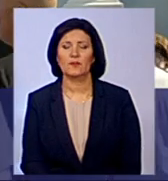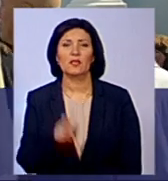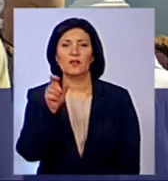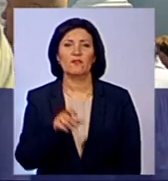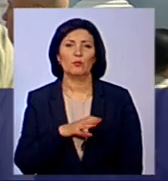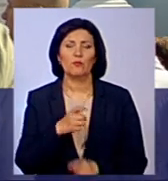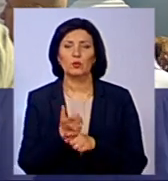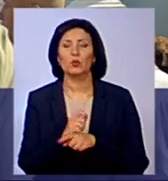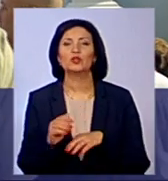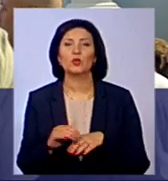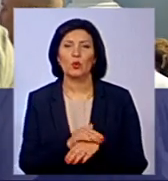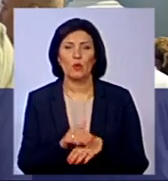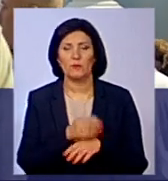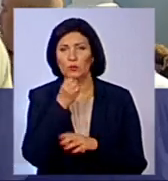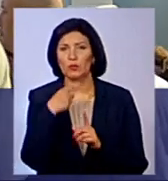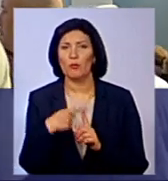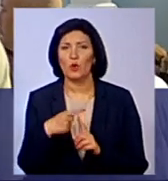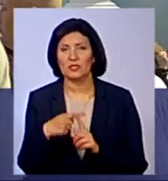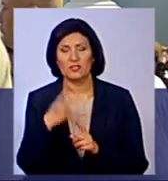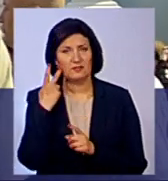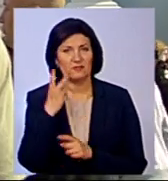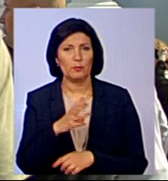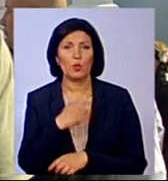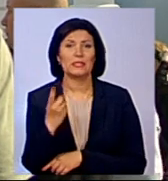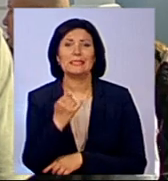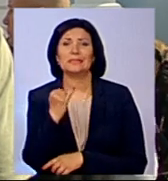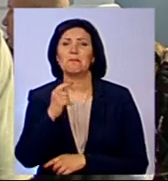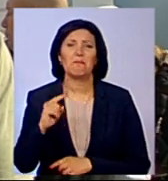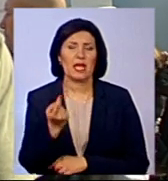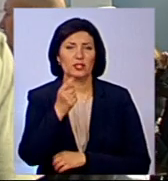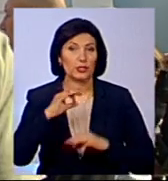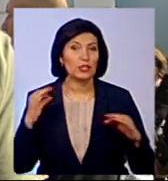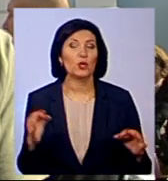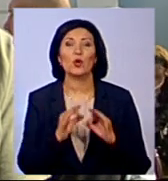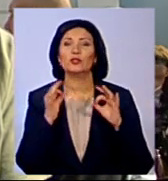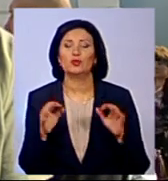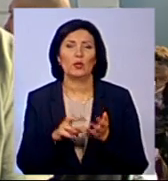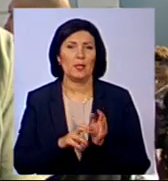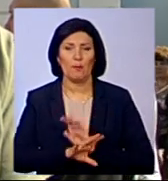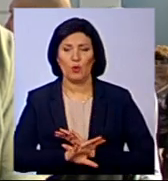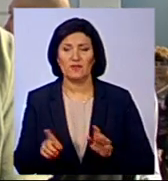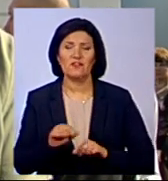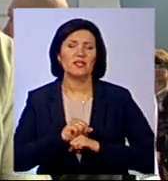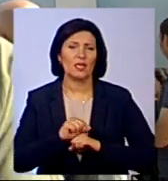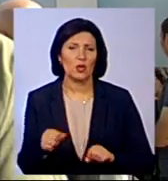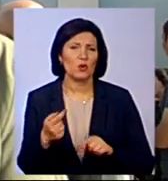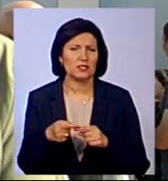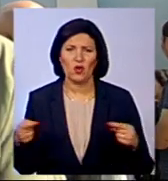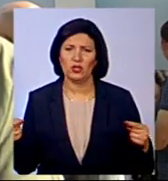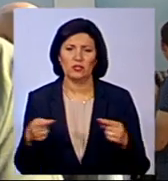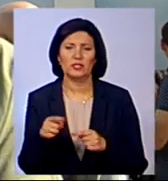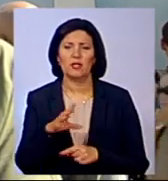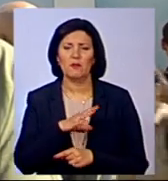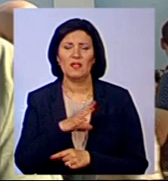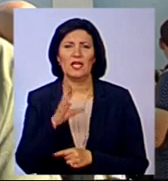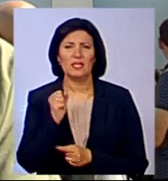Він був дуже добрим, дуже позитивним, завжди був одним з перших, ніколи нічого не боявся. Він герой, це однозначно. Він був